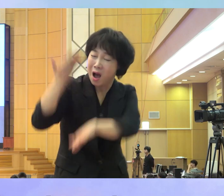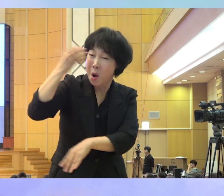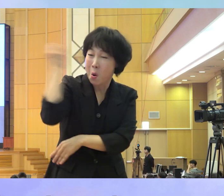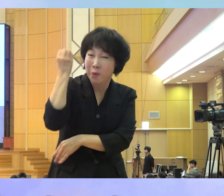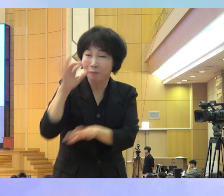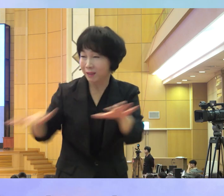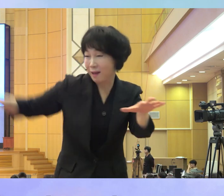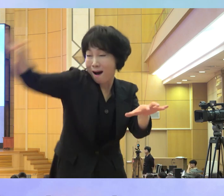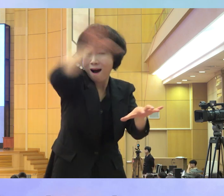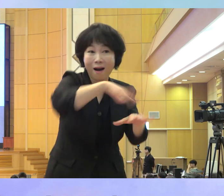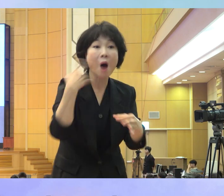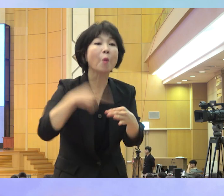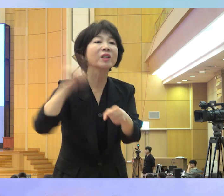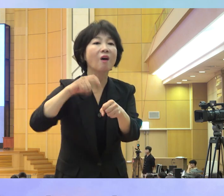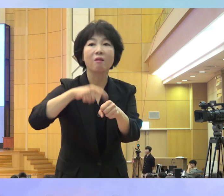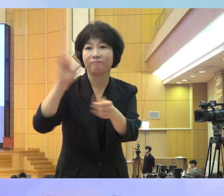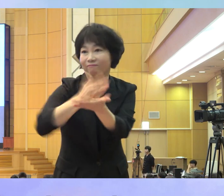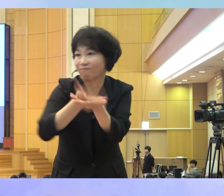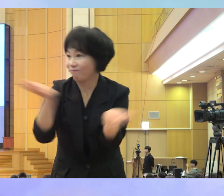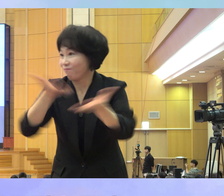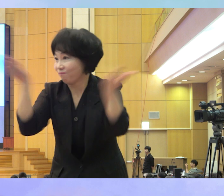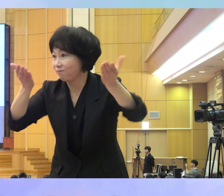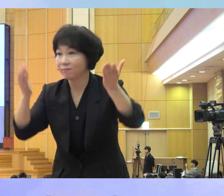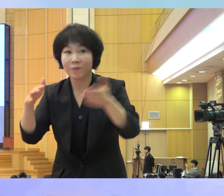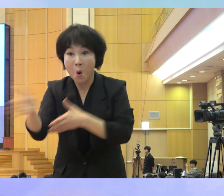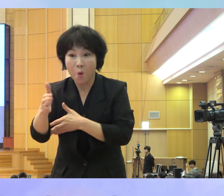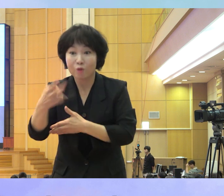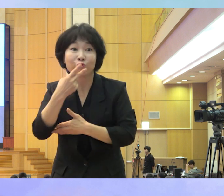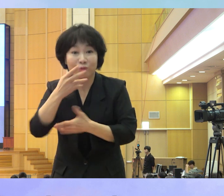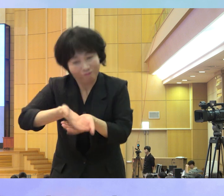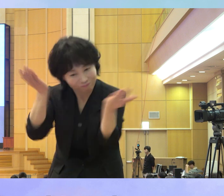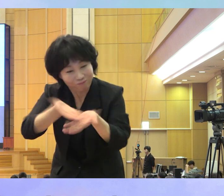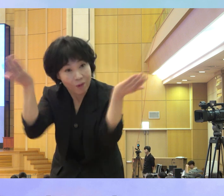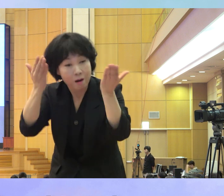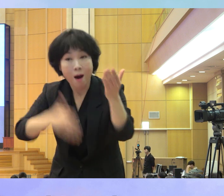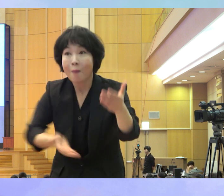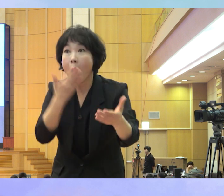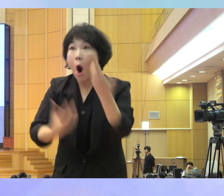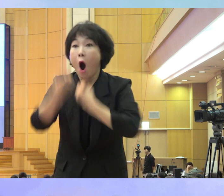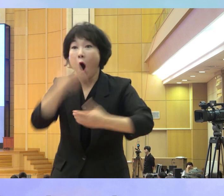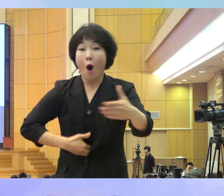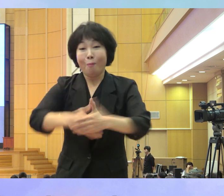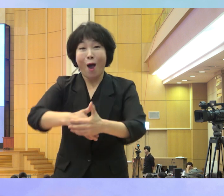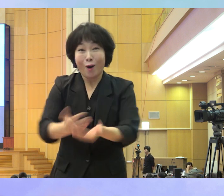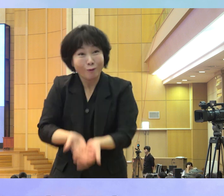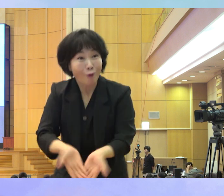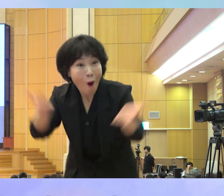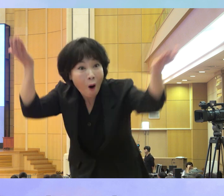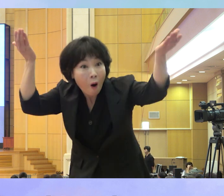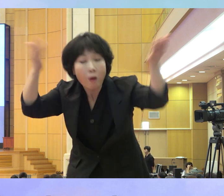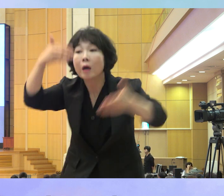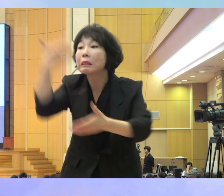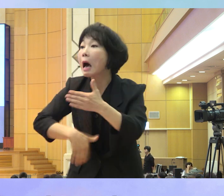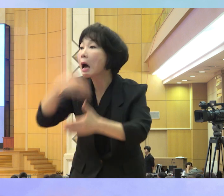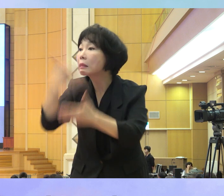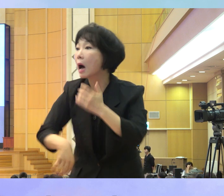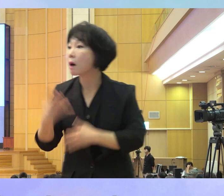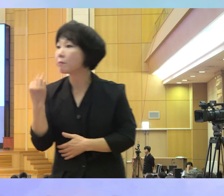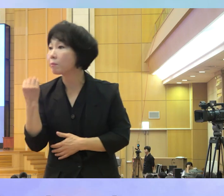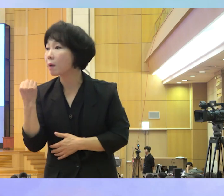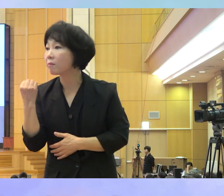사람들을 보리떡 5개와 물고기 2마리로 그들을 배불리 먹게 하고도